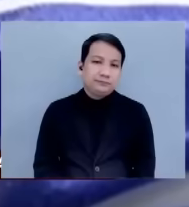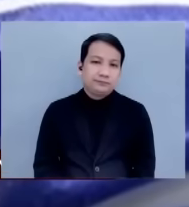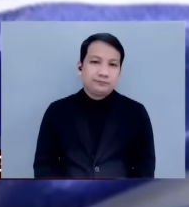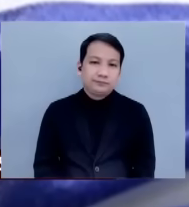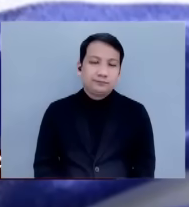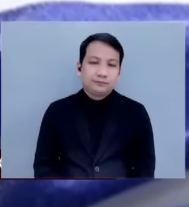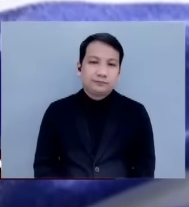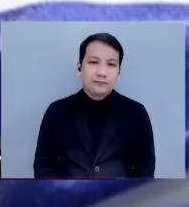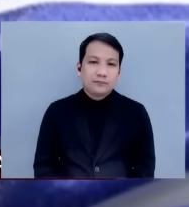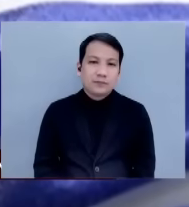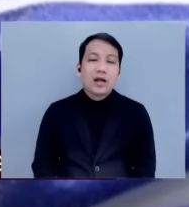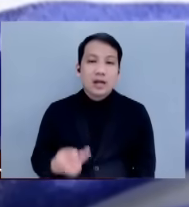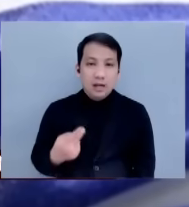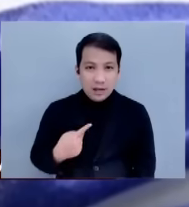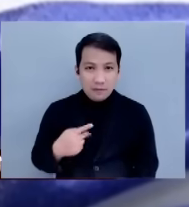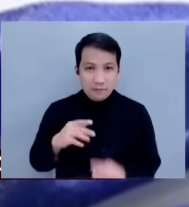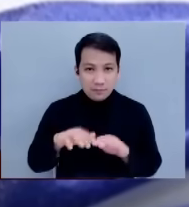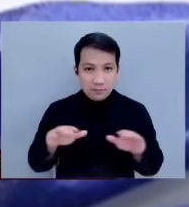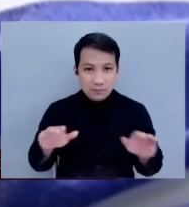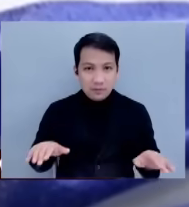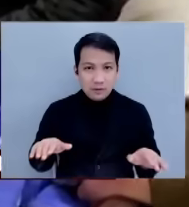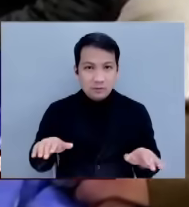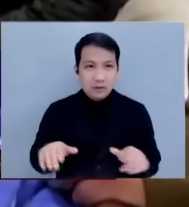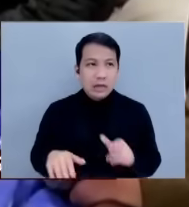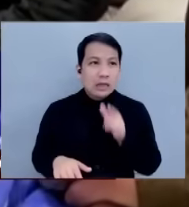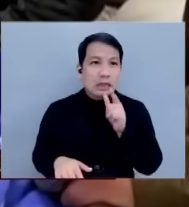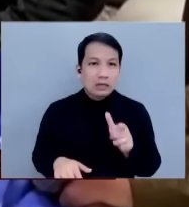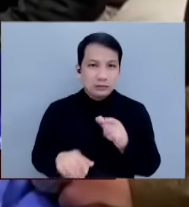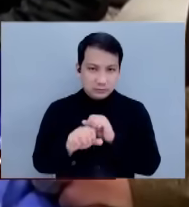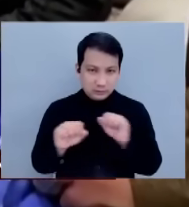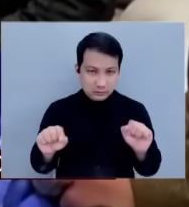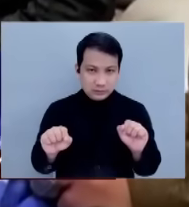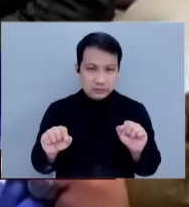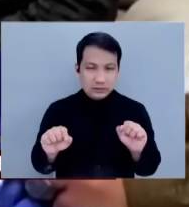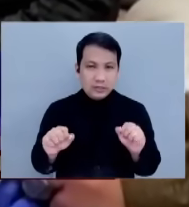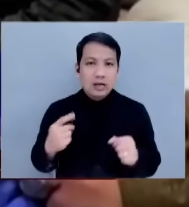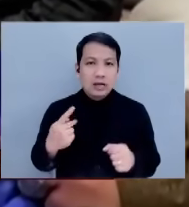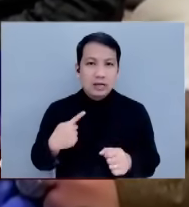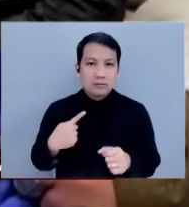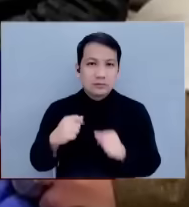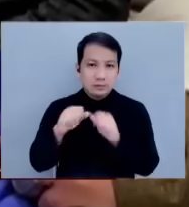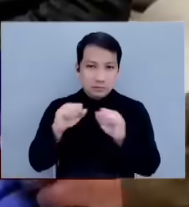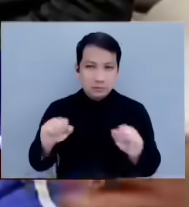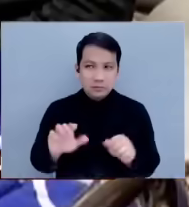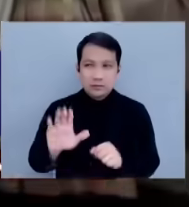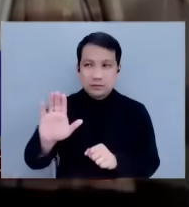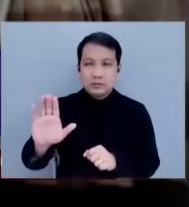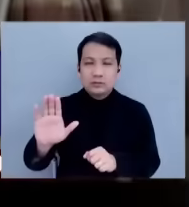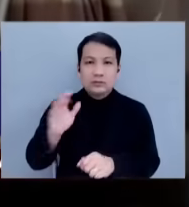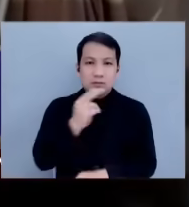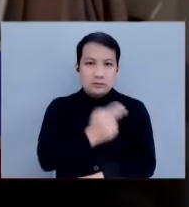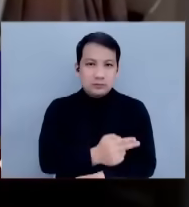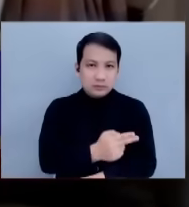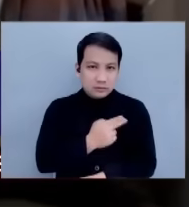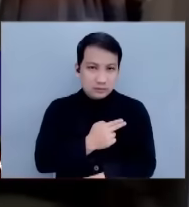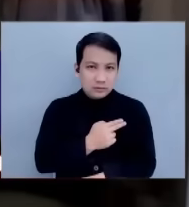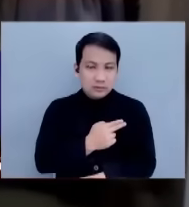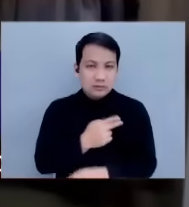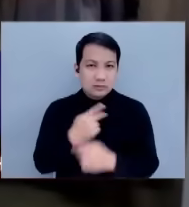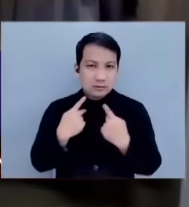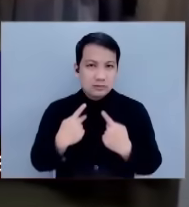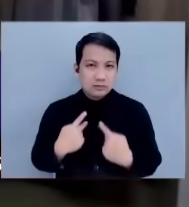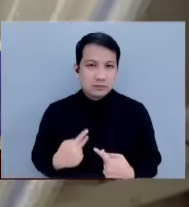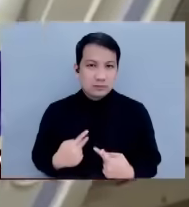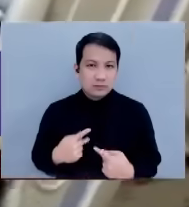Mayroon namang mga bata na maswerteng nakaligtas sa giyera at ngayon nagpapagaling na sa ospital. Pero hindi lang pisikal na sugat ang ginagamot